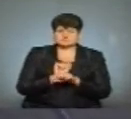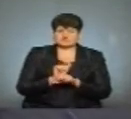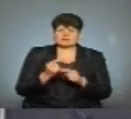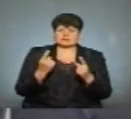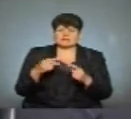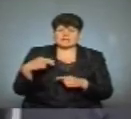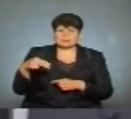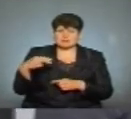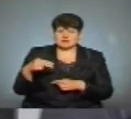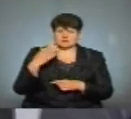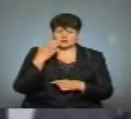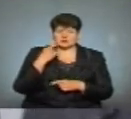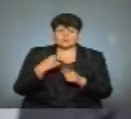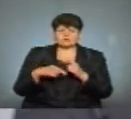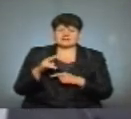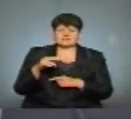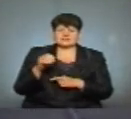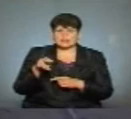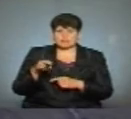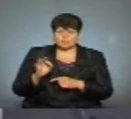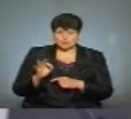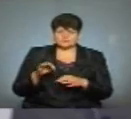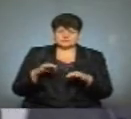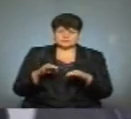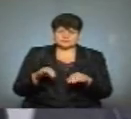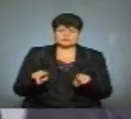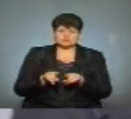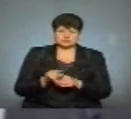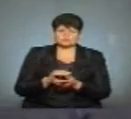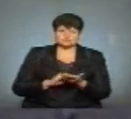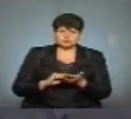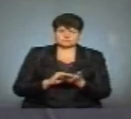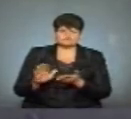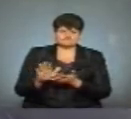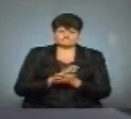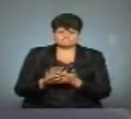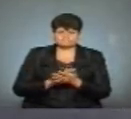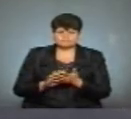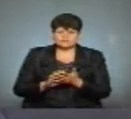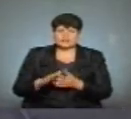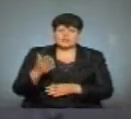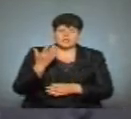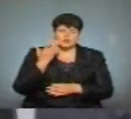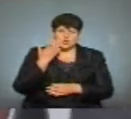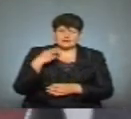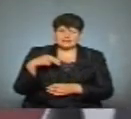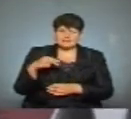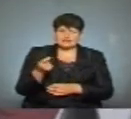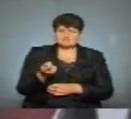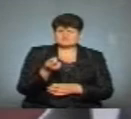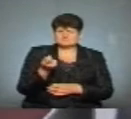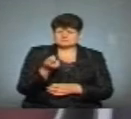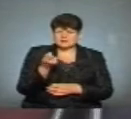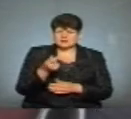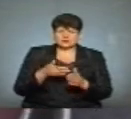перерв, коли заїжджає в депо транспортний засіб, проводиться повторна дезінфекція. Коли перерва невелика,